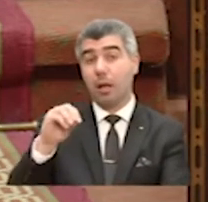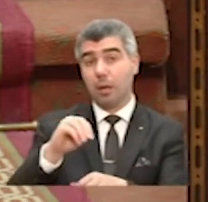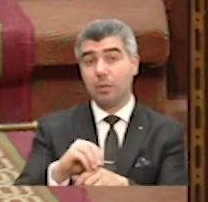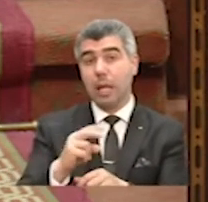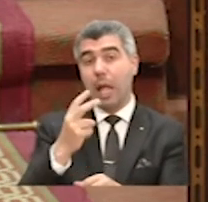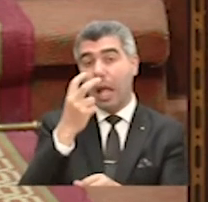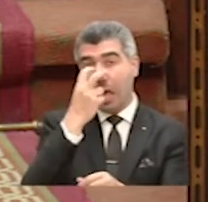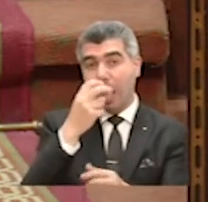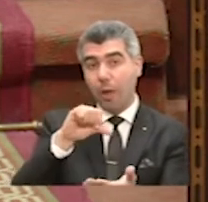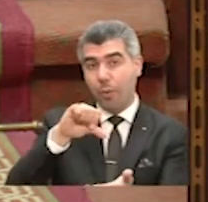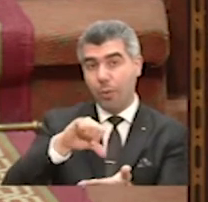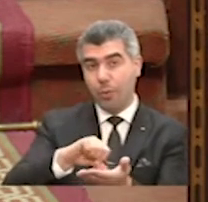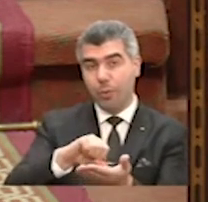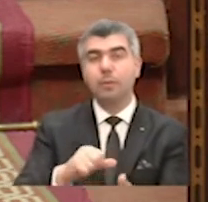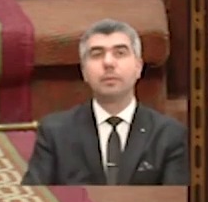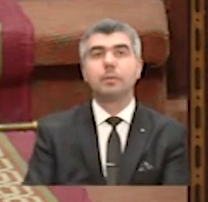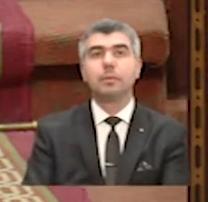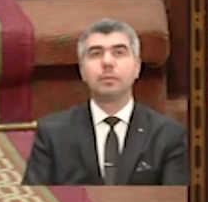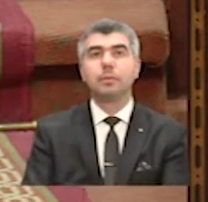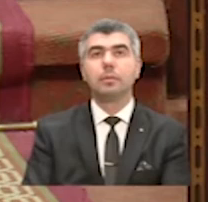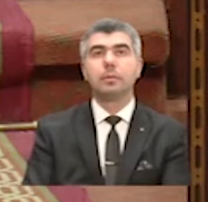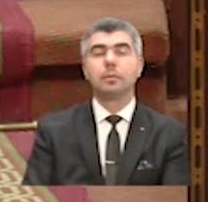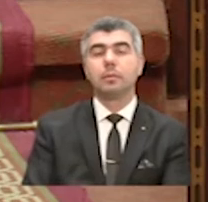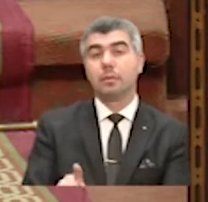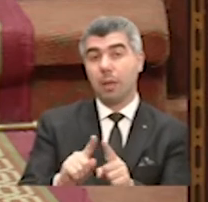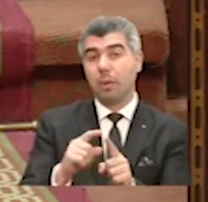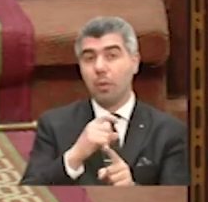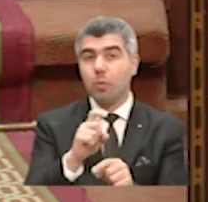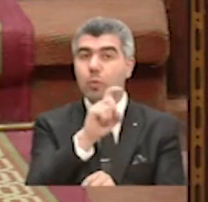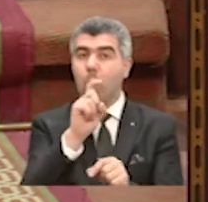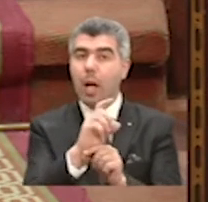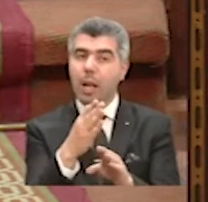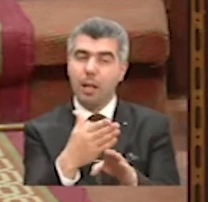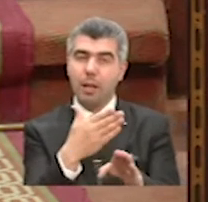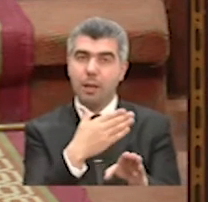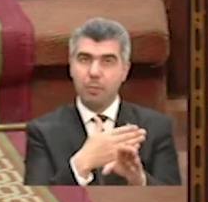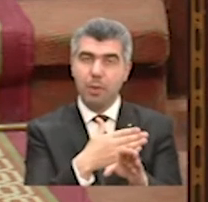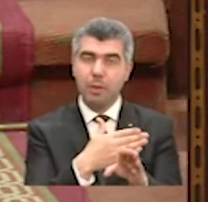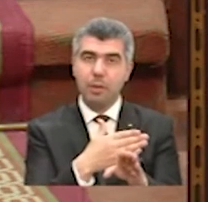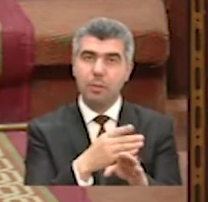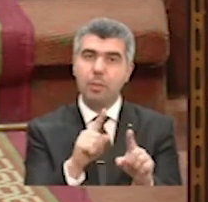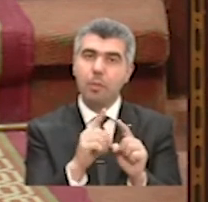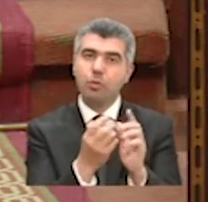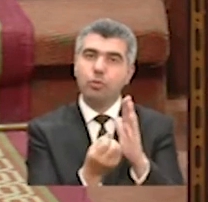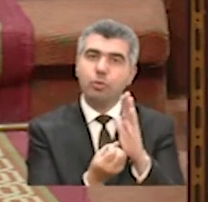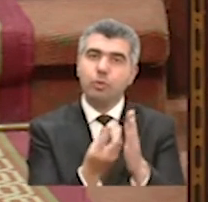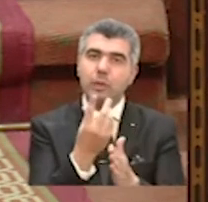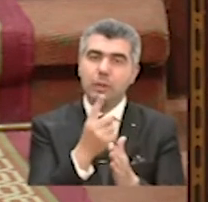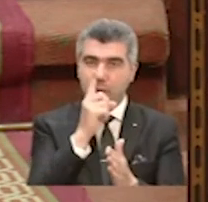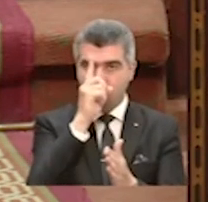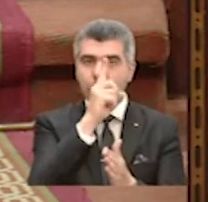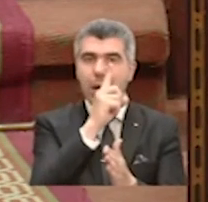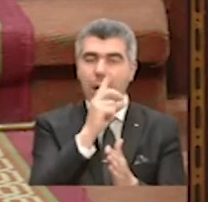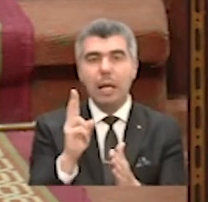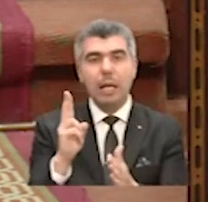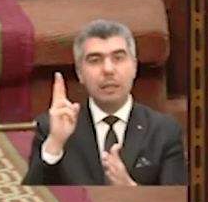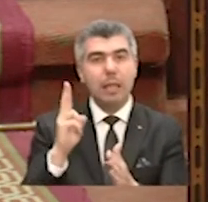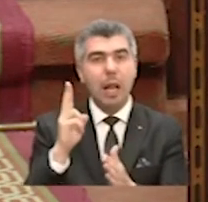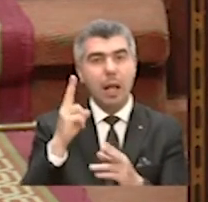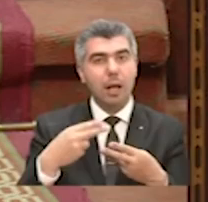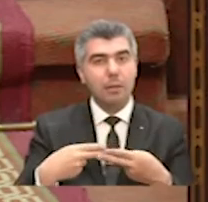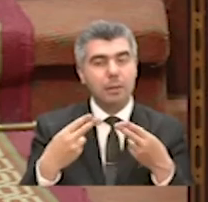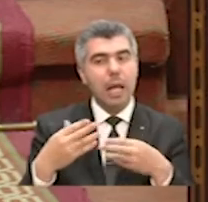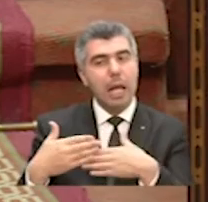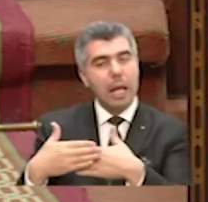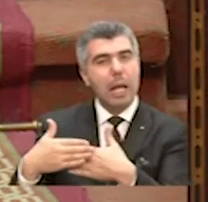للعيون أخ اللي طرح السؤال، ممكن نقول لكم بأن هاد المحطة الجديدة إن شاء الله غتنطلق في الأيام